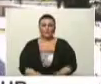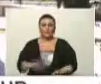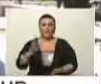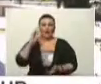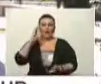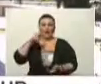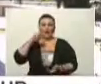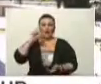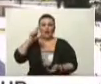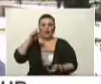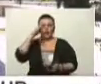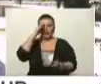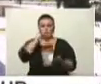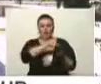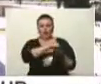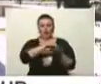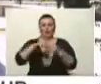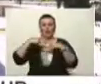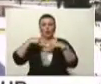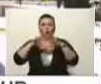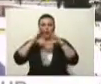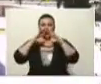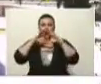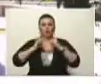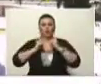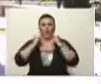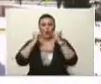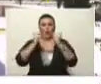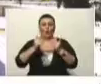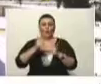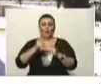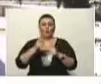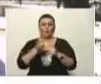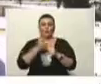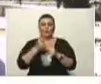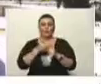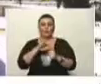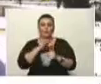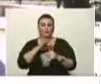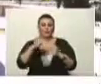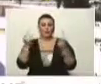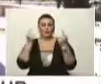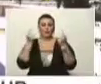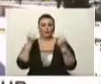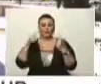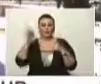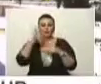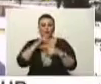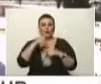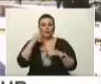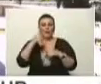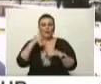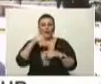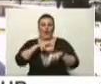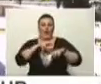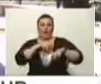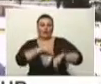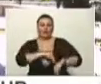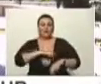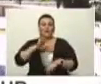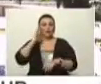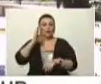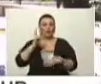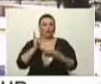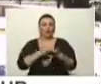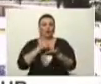Yevlax şəhidlərin ruhuna hörmət əlaməti olaraq böyük bir əziyyət çəkildi.